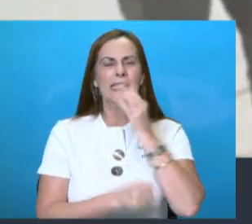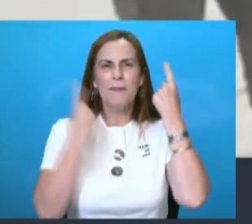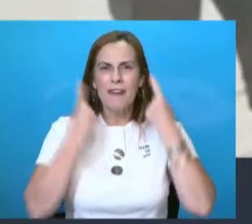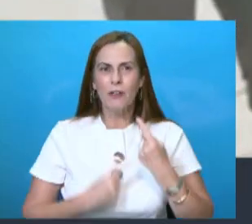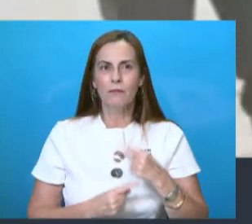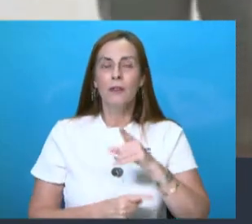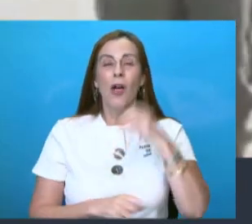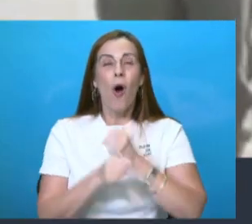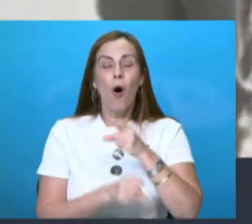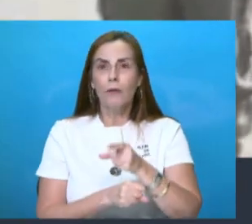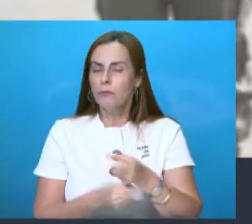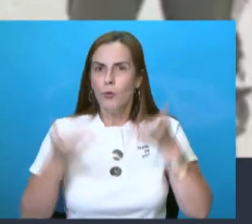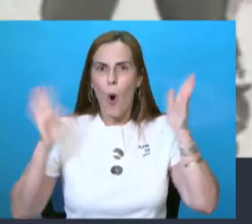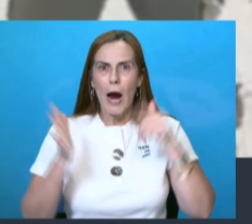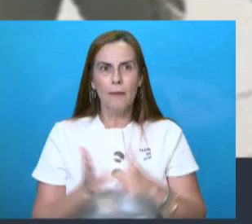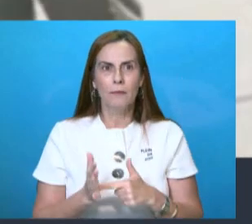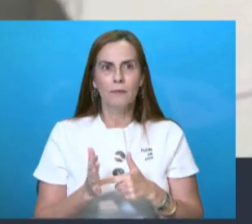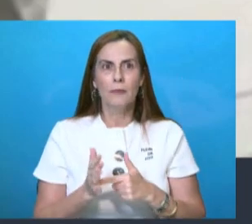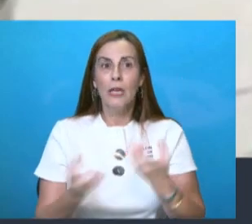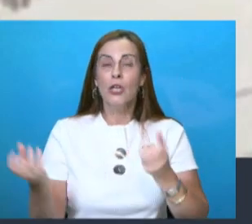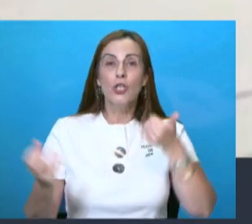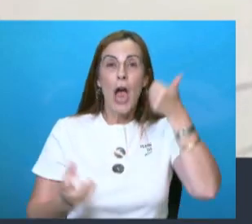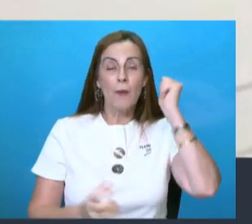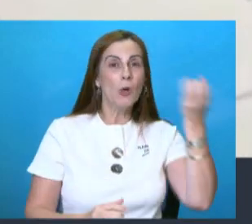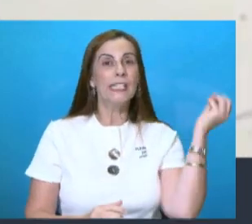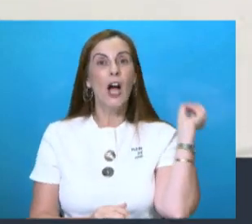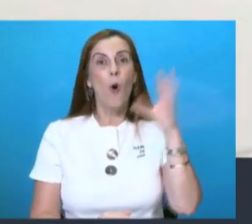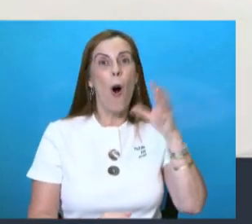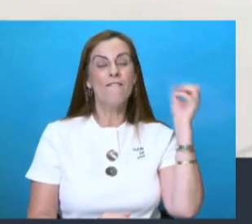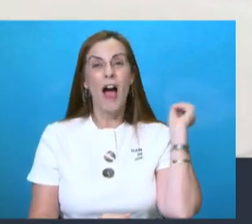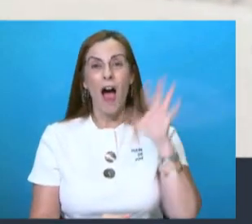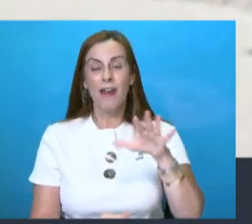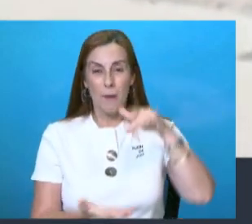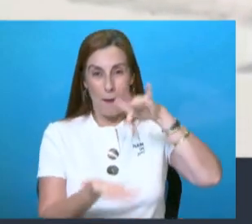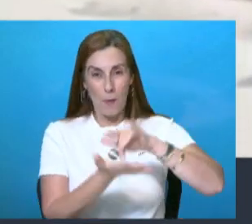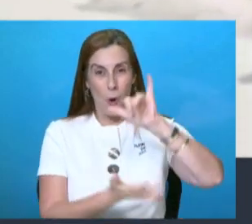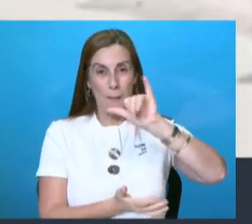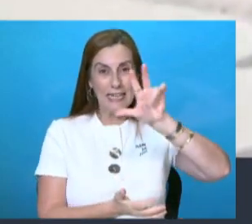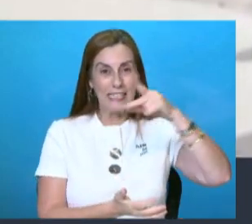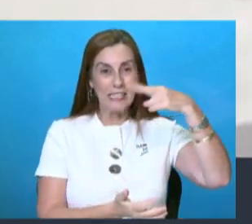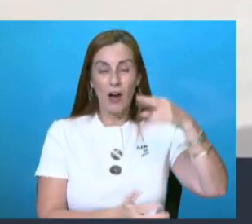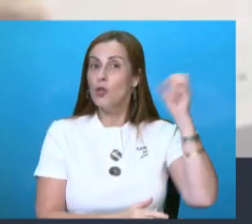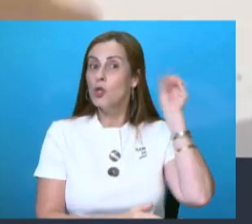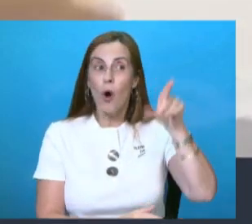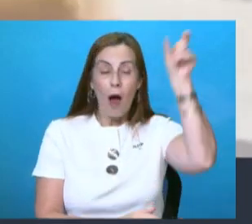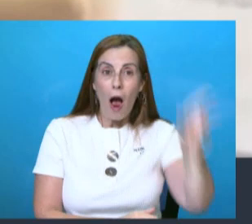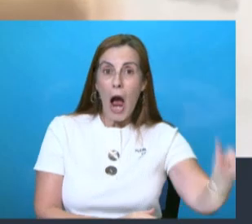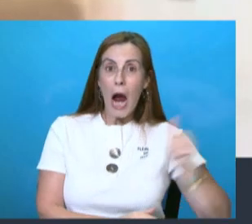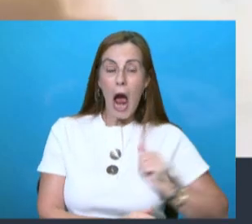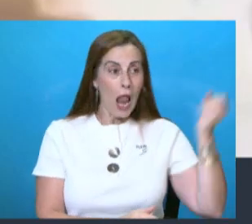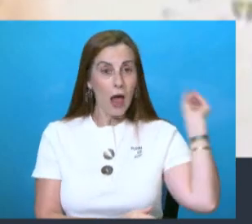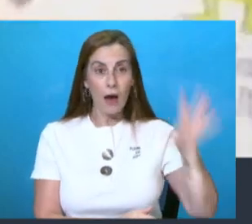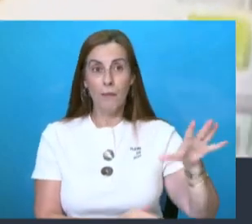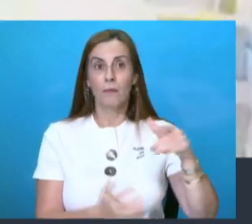נערים פוחזים שזרקו אבנים אתמול ביצהר על חיילי צה"ל